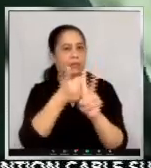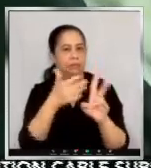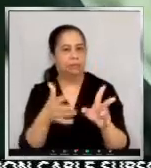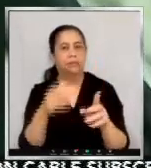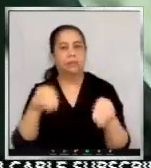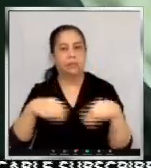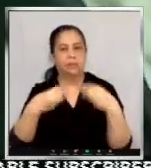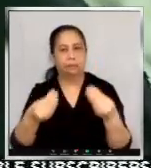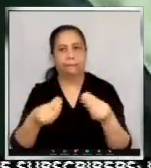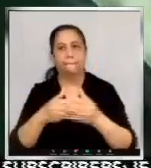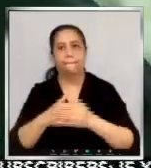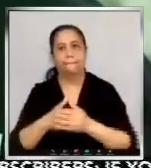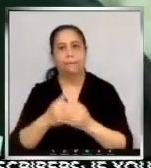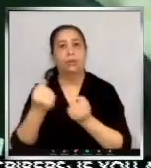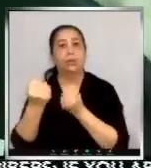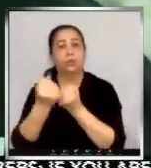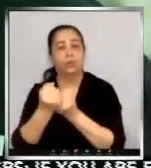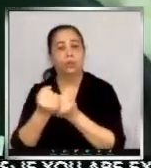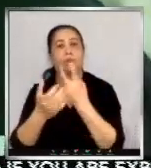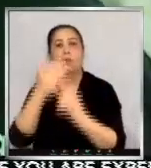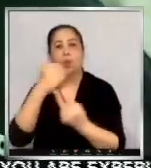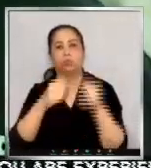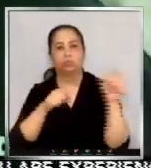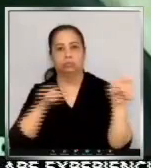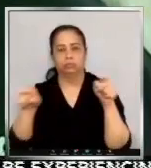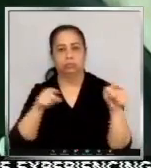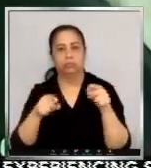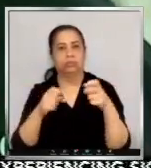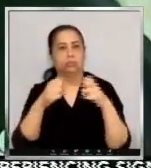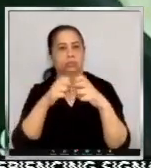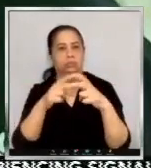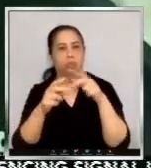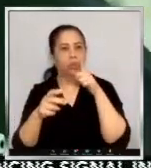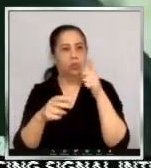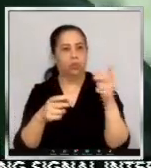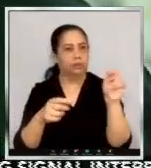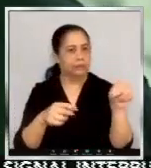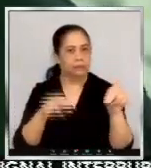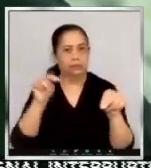for both parties or kahit po sino pang mga kailangan.